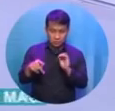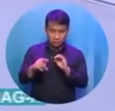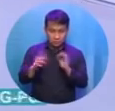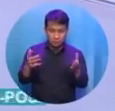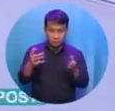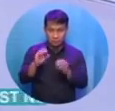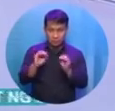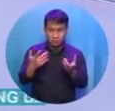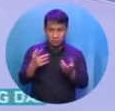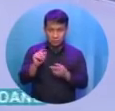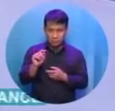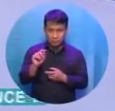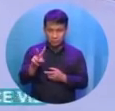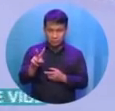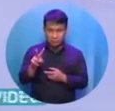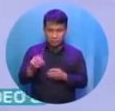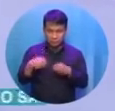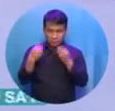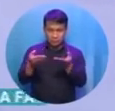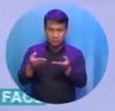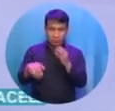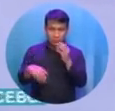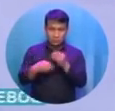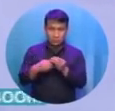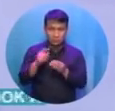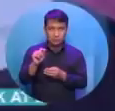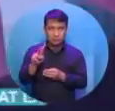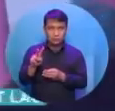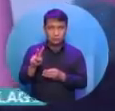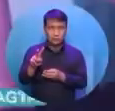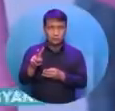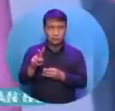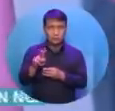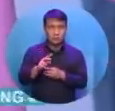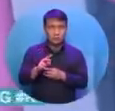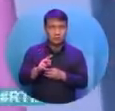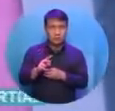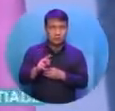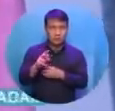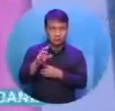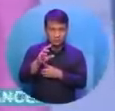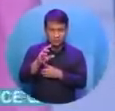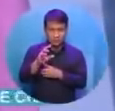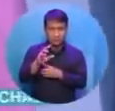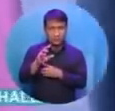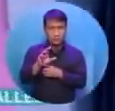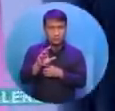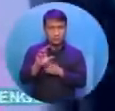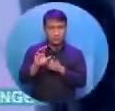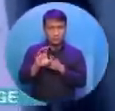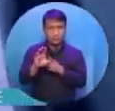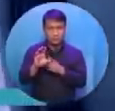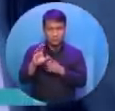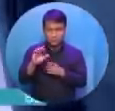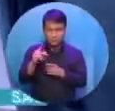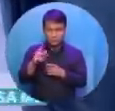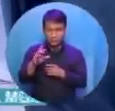TV. Bibigyan kita ng TV. Plus, signal cable. Thank you, sir. Maraming